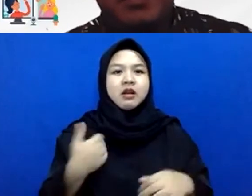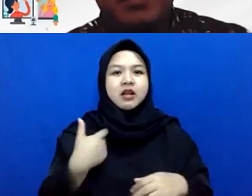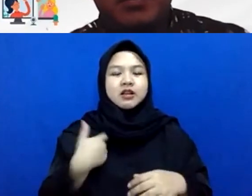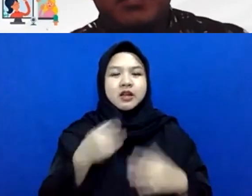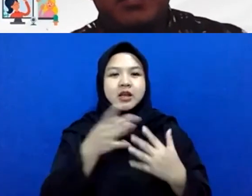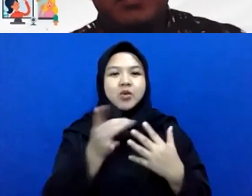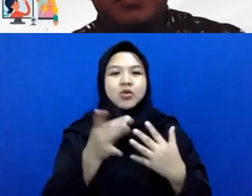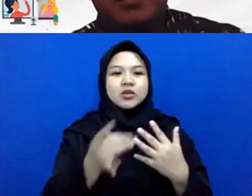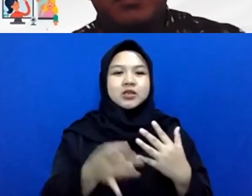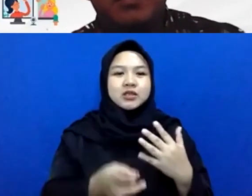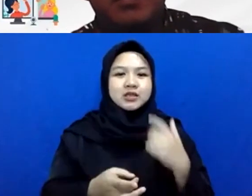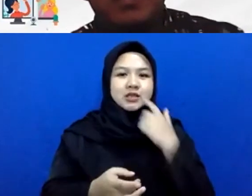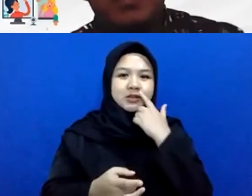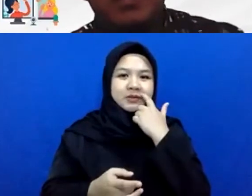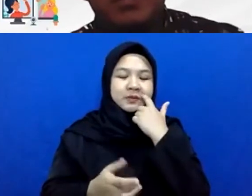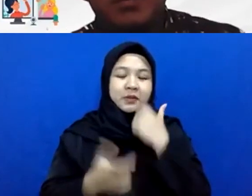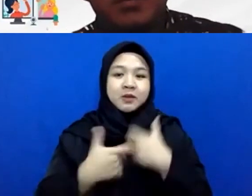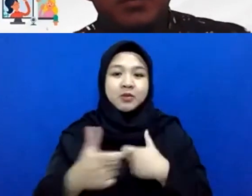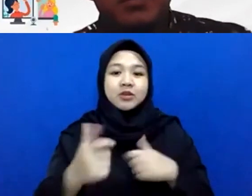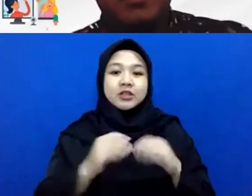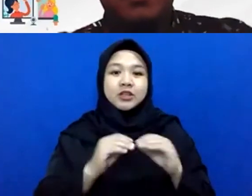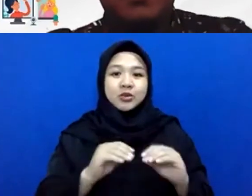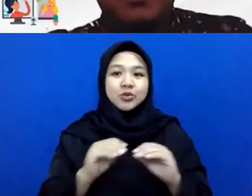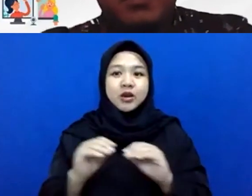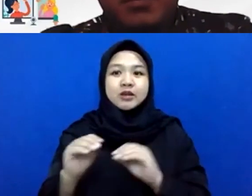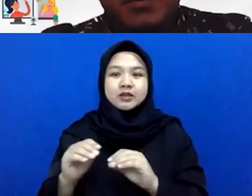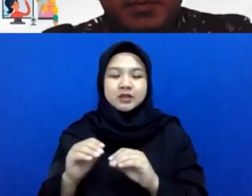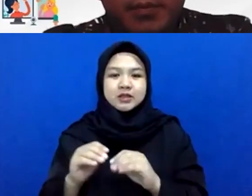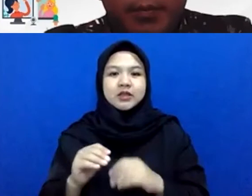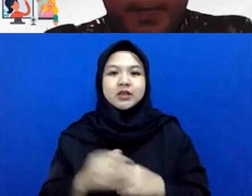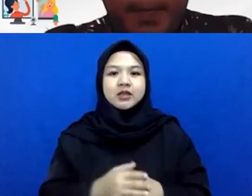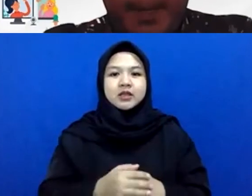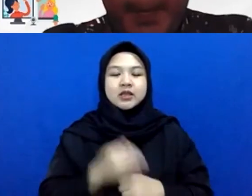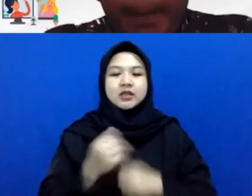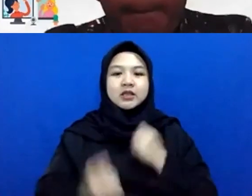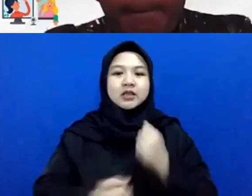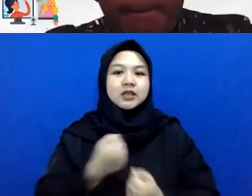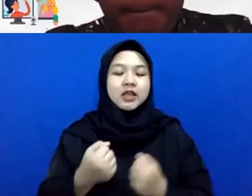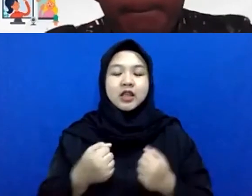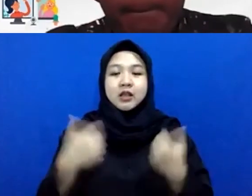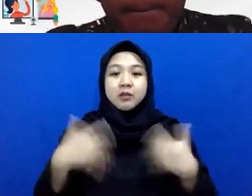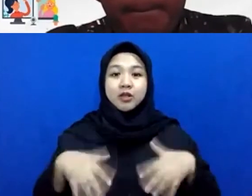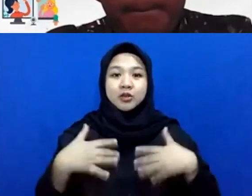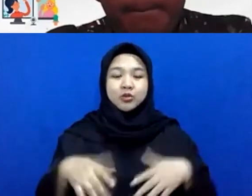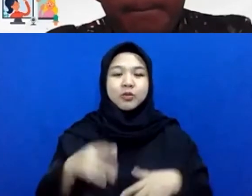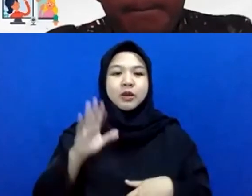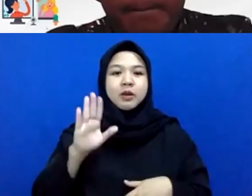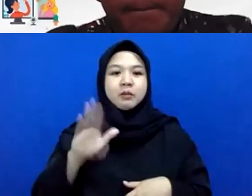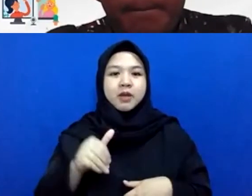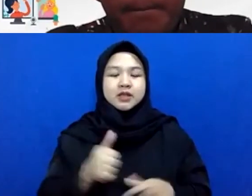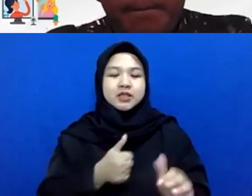lah. Nah, untuk proses edukasi sendiri dalam kegiatan praktikum itu masih